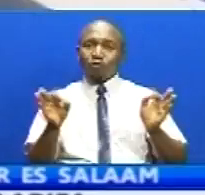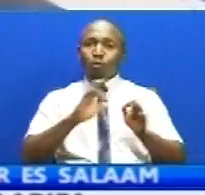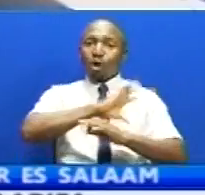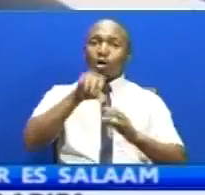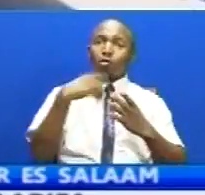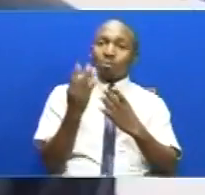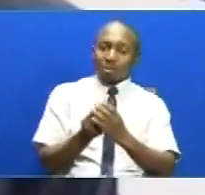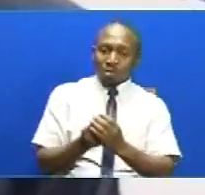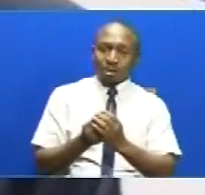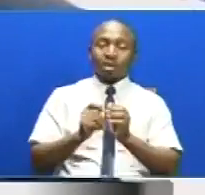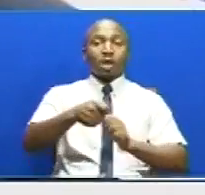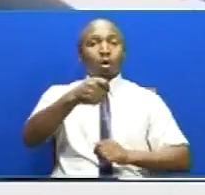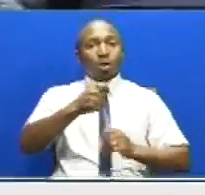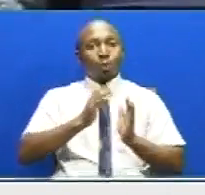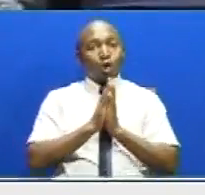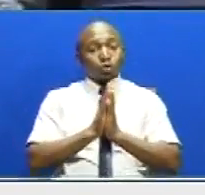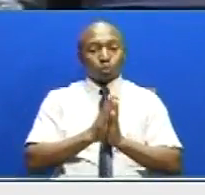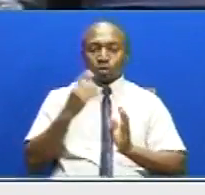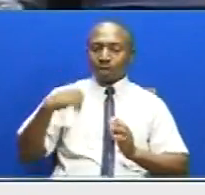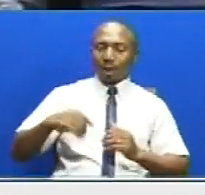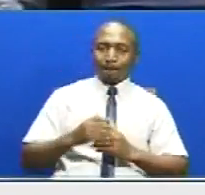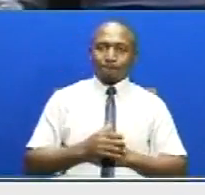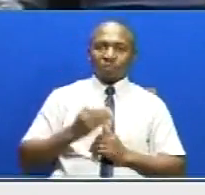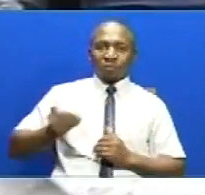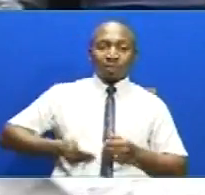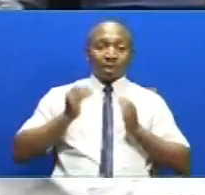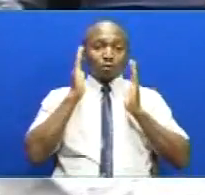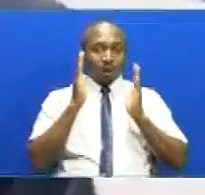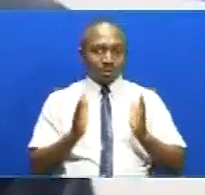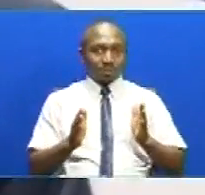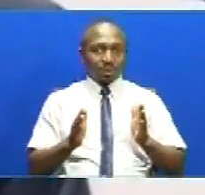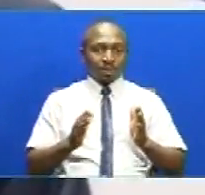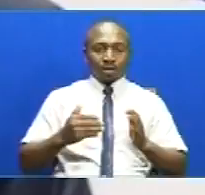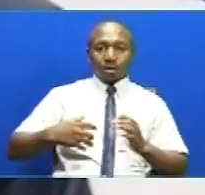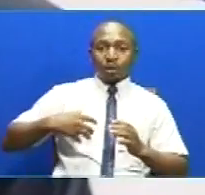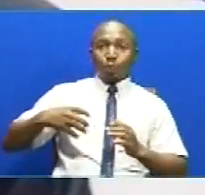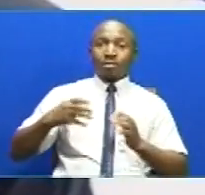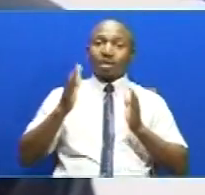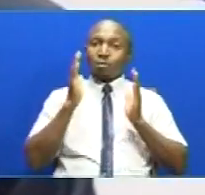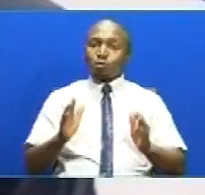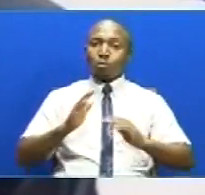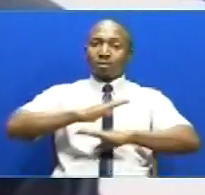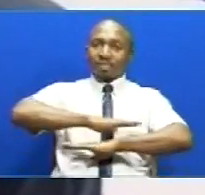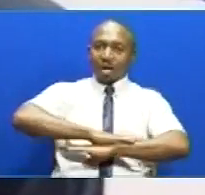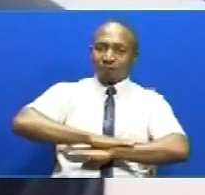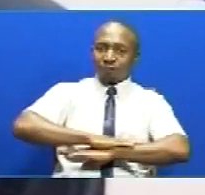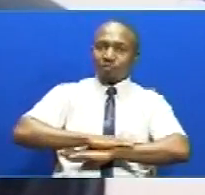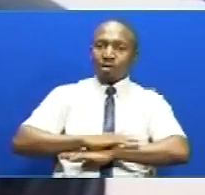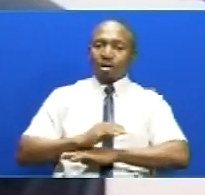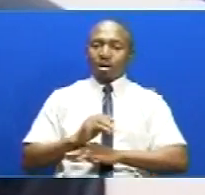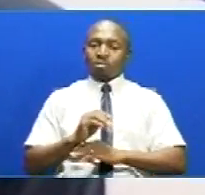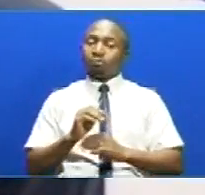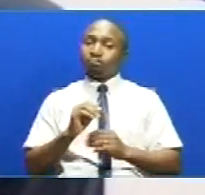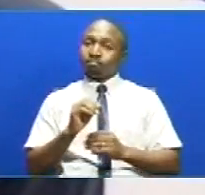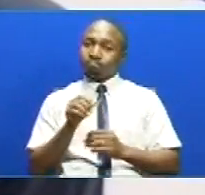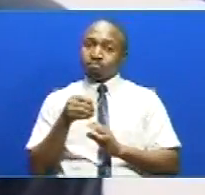pamoja na washukuruni sana. Mgeni rasmi katika kongamano hili ni Waziri Mkuu mstaafu Mizengo Pinda, ambaye amegusia